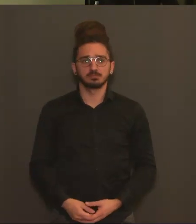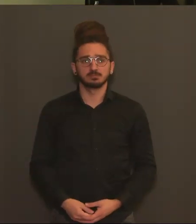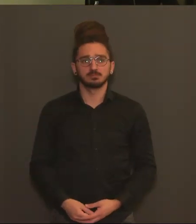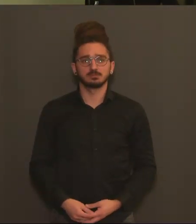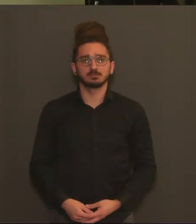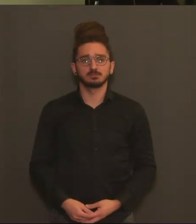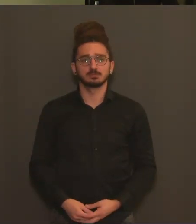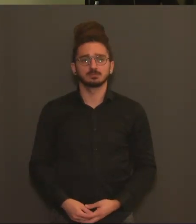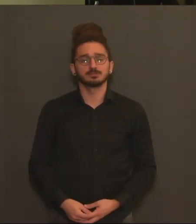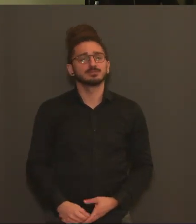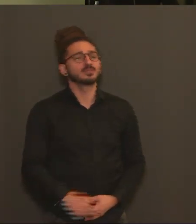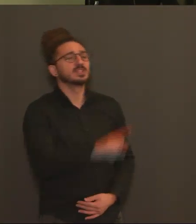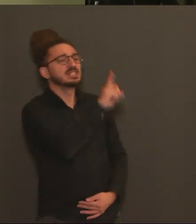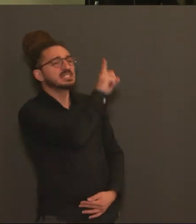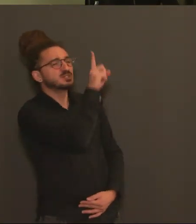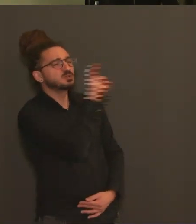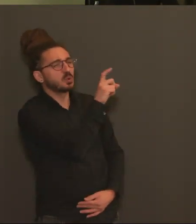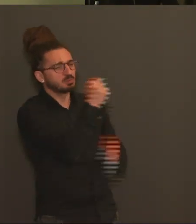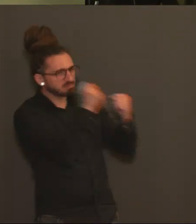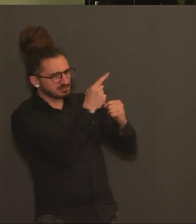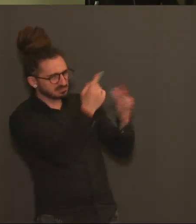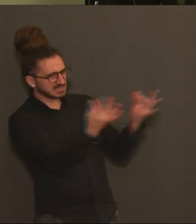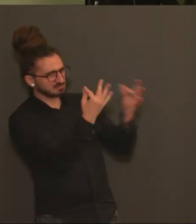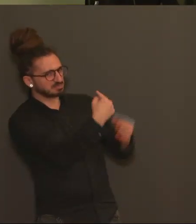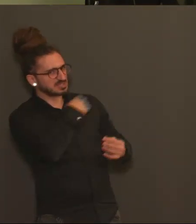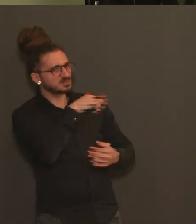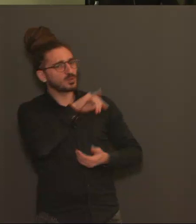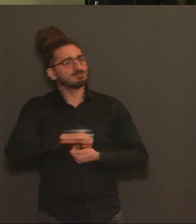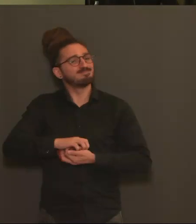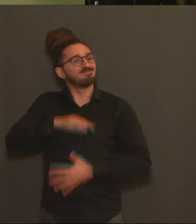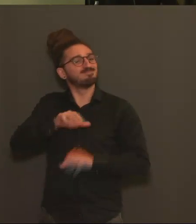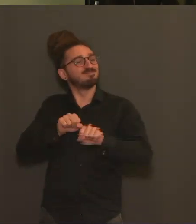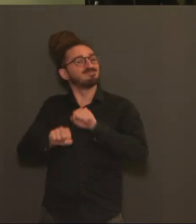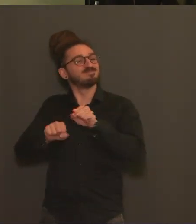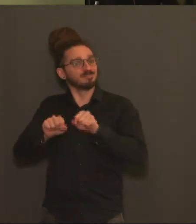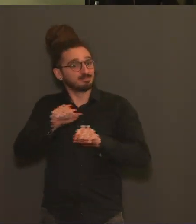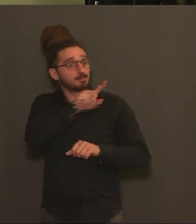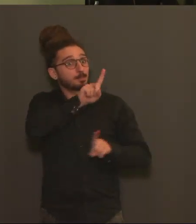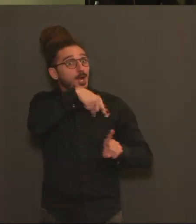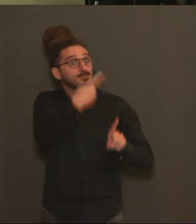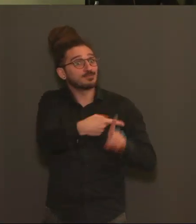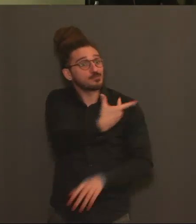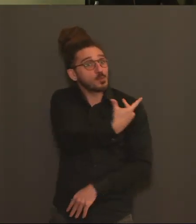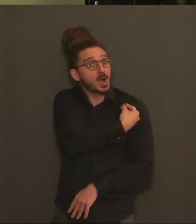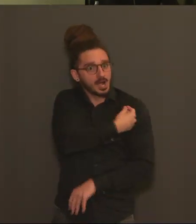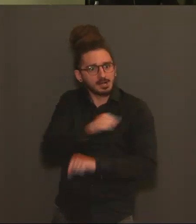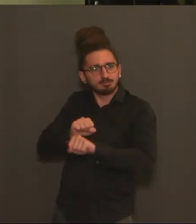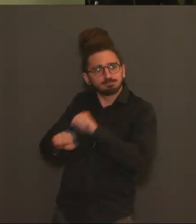Quel est le taux d'anticorps moyen atteint après la première dose de vaccin et puis de la deuxième?